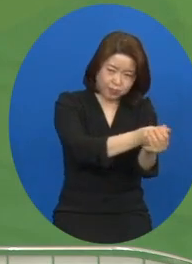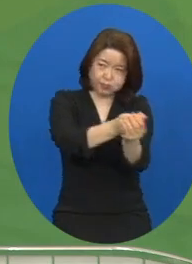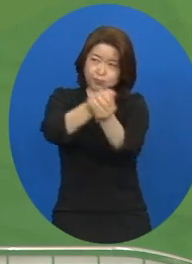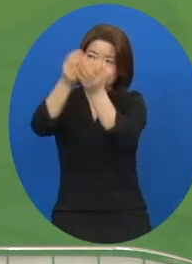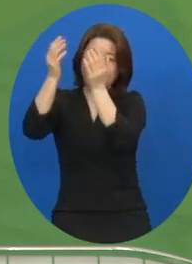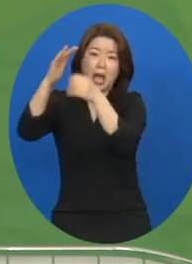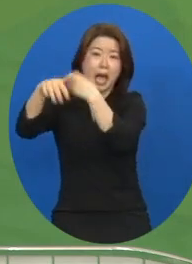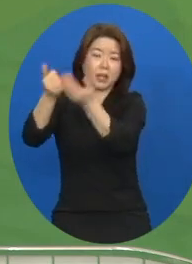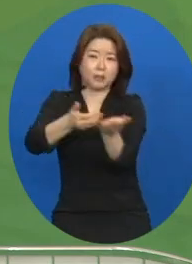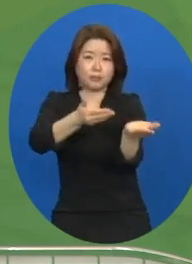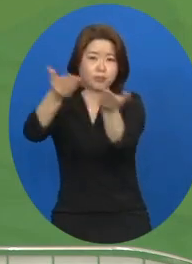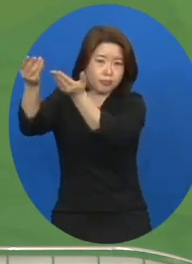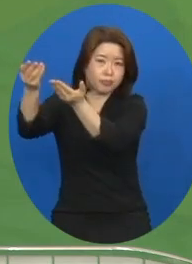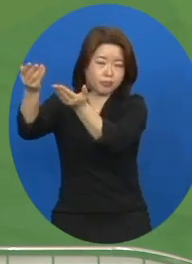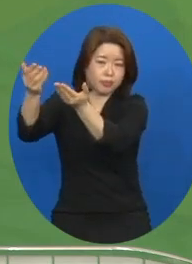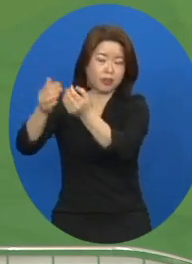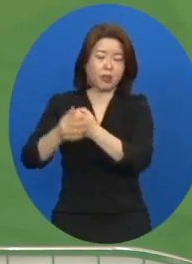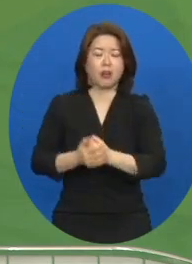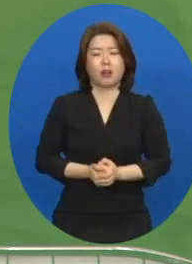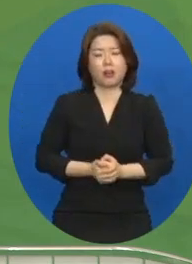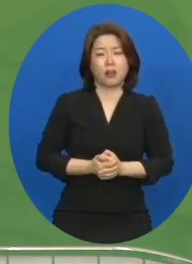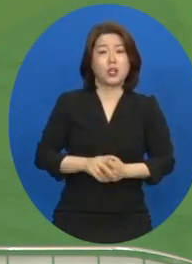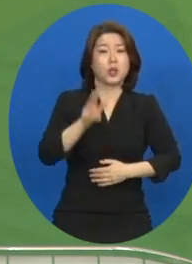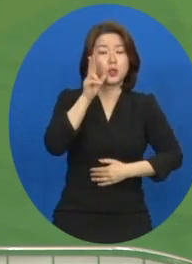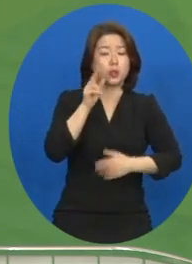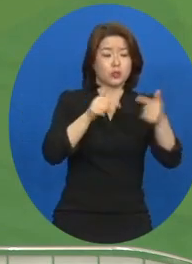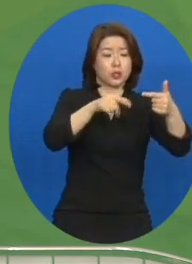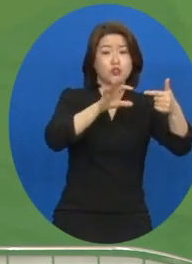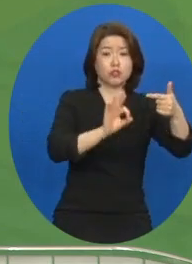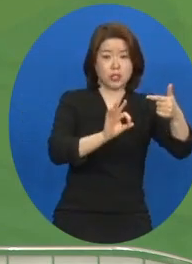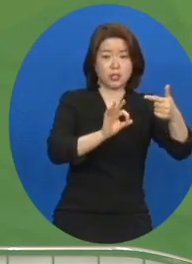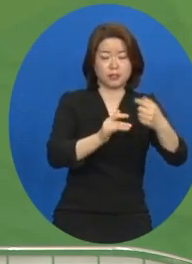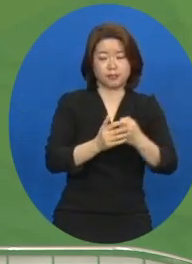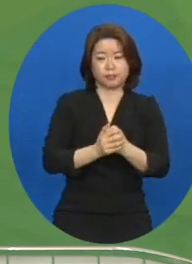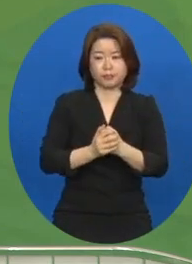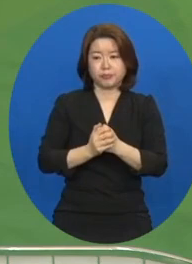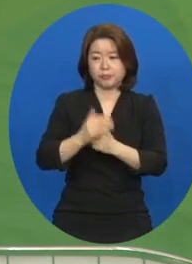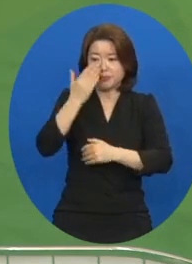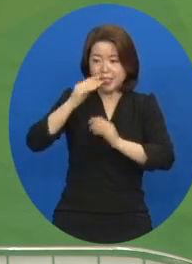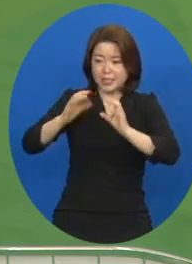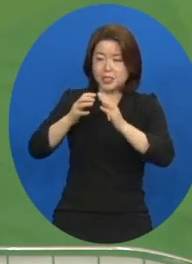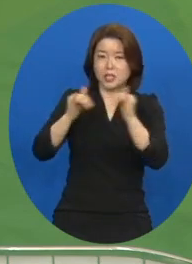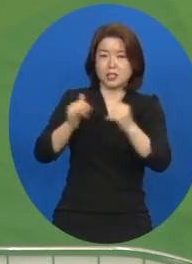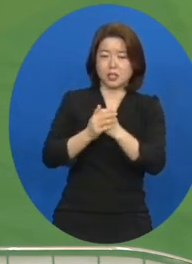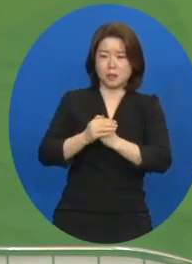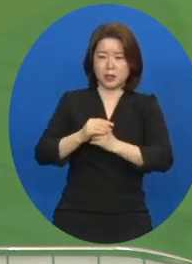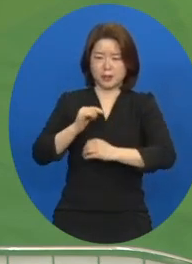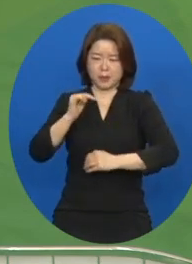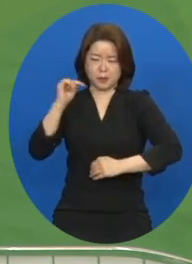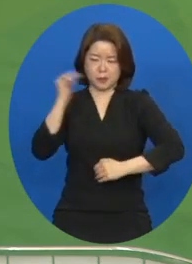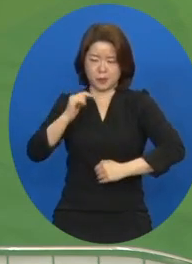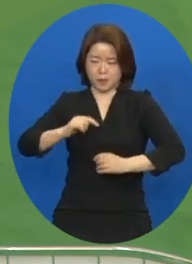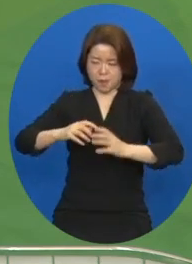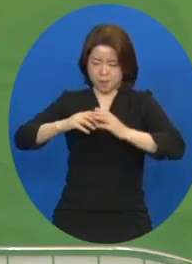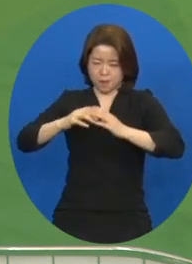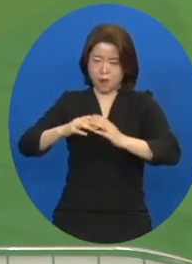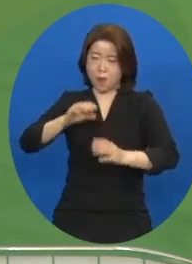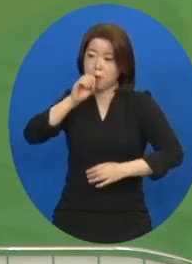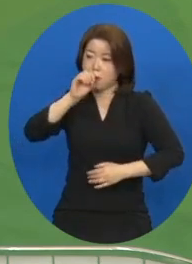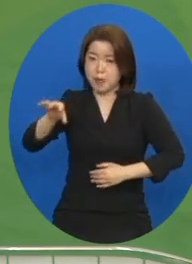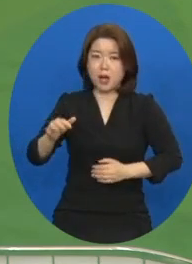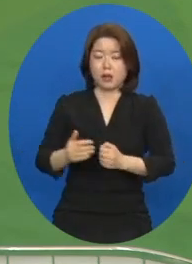뜻입니다. 여호수아 6장에서 하나님께서 이스라엘 백성들에게 아주 엄히 말씀합니다.